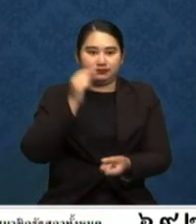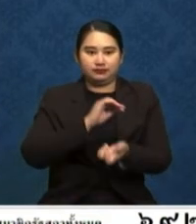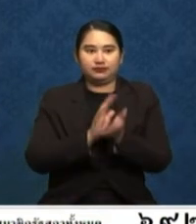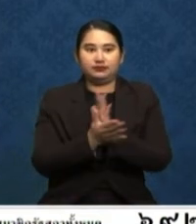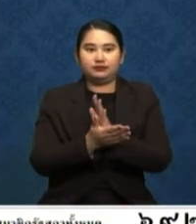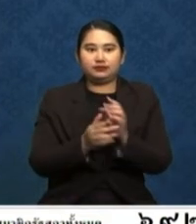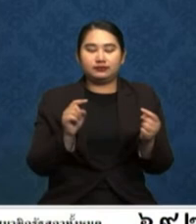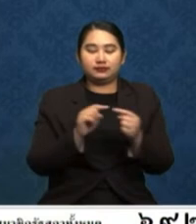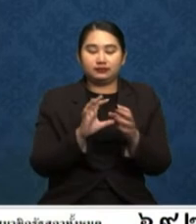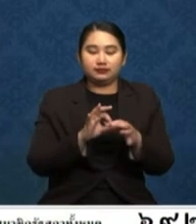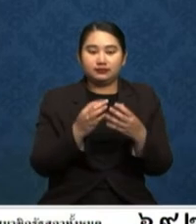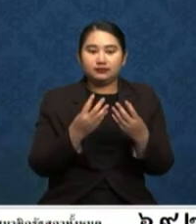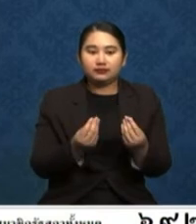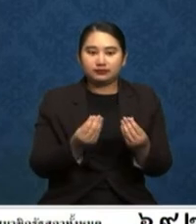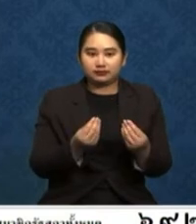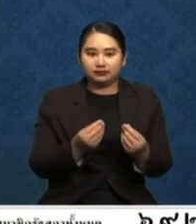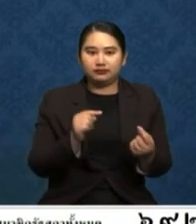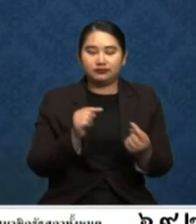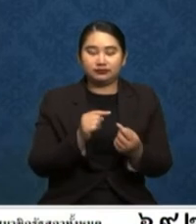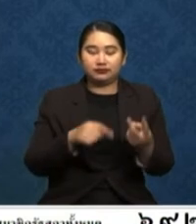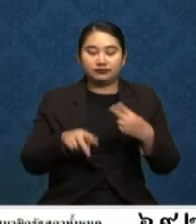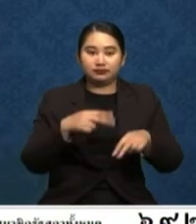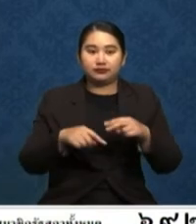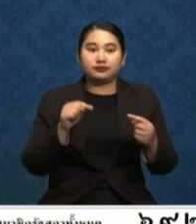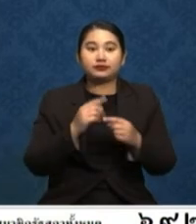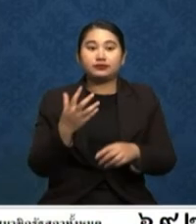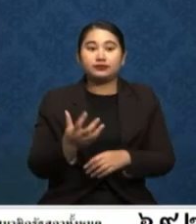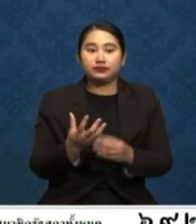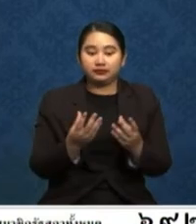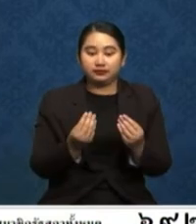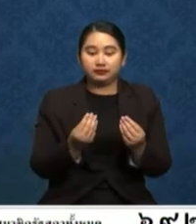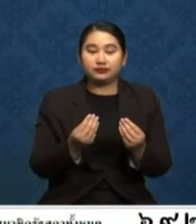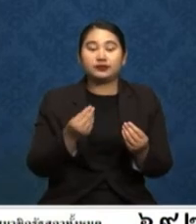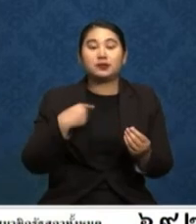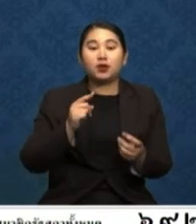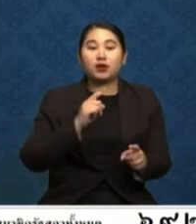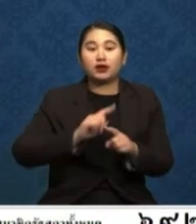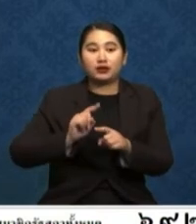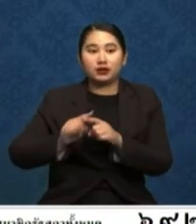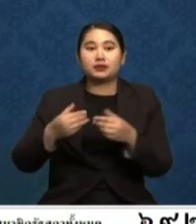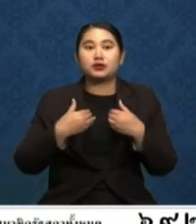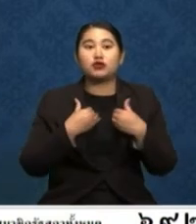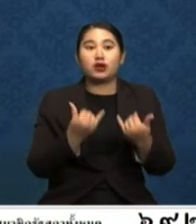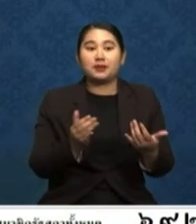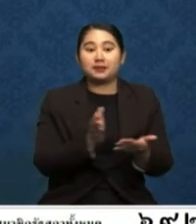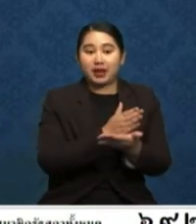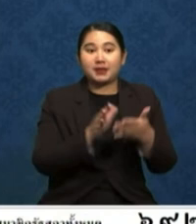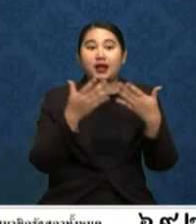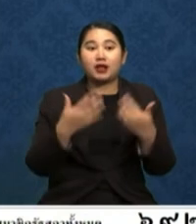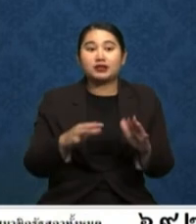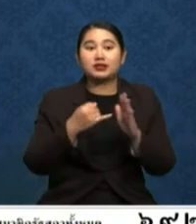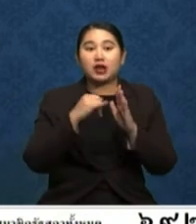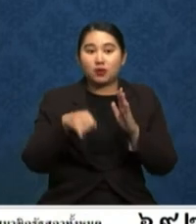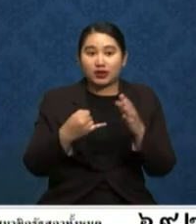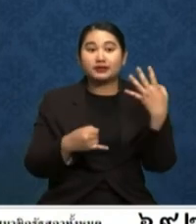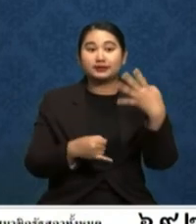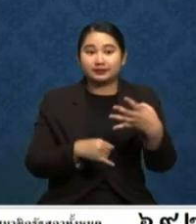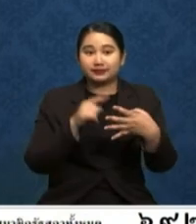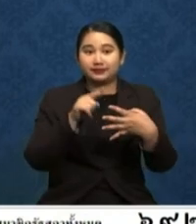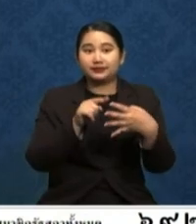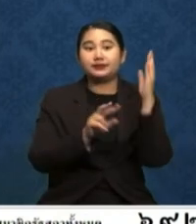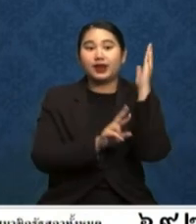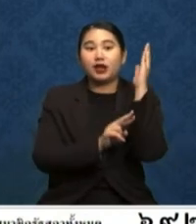การใช้ที่ดินการถือครองที่ดินในพื้นที่เป้าหมายซึ่งขณะนี้แบ่งแล้ว 4จังหวัดนะคะคือจังหวัด